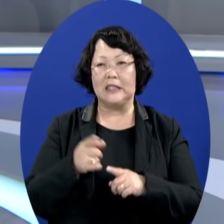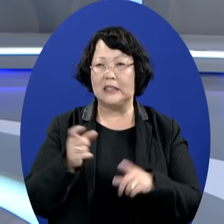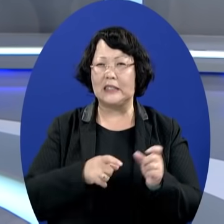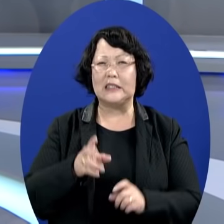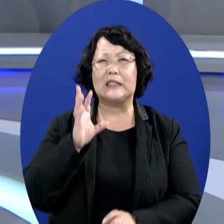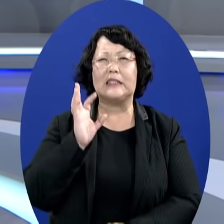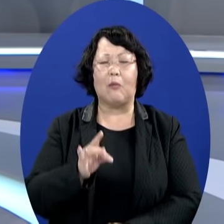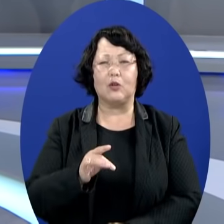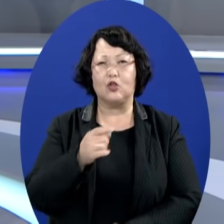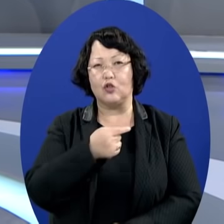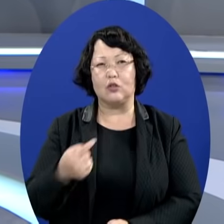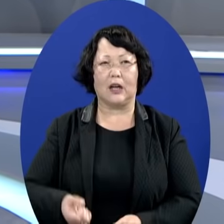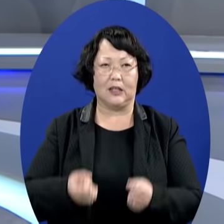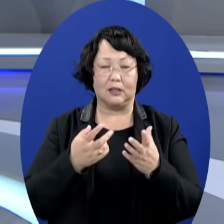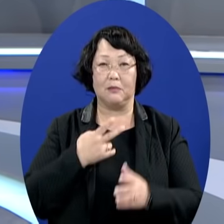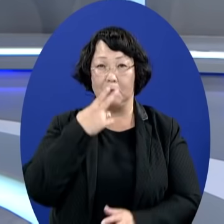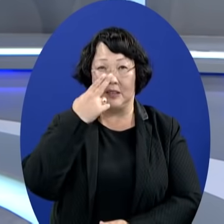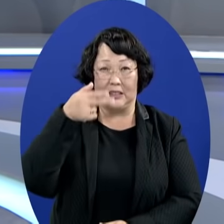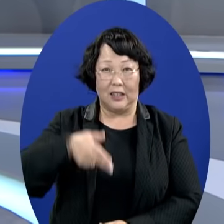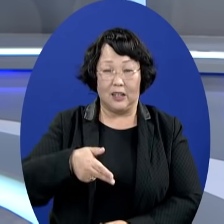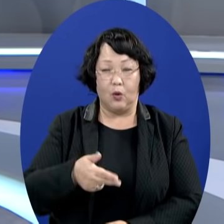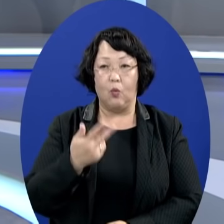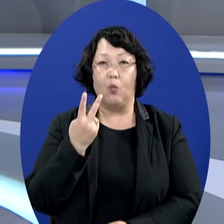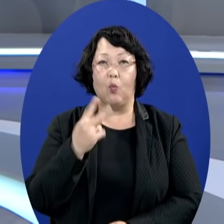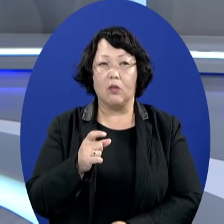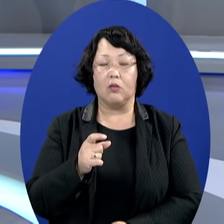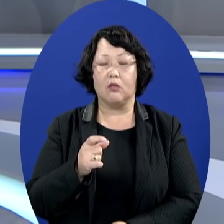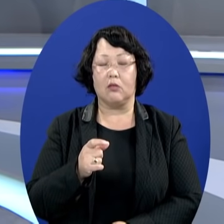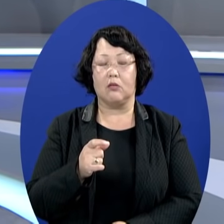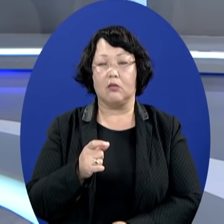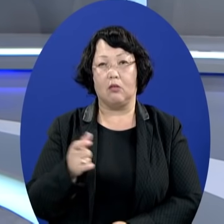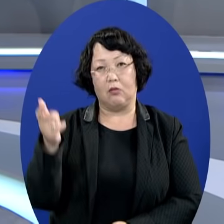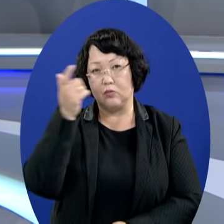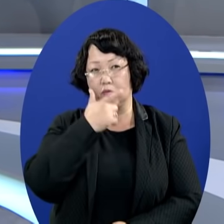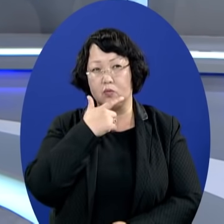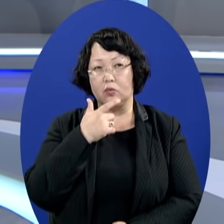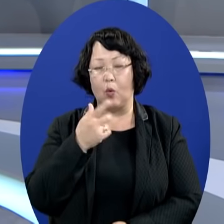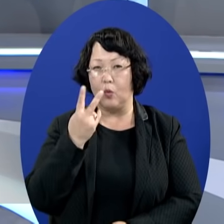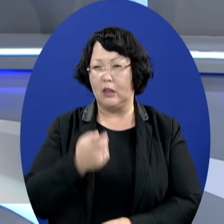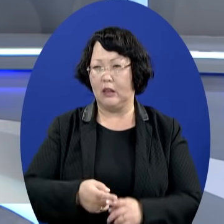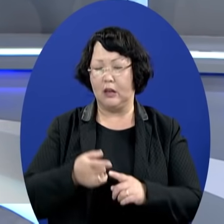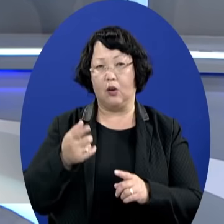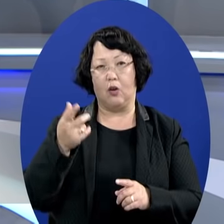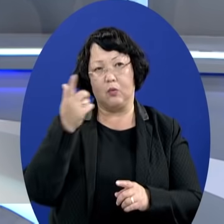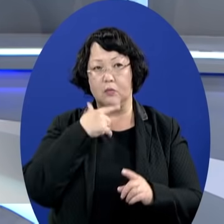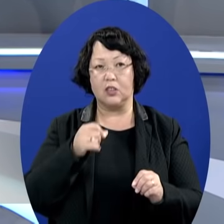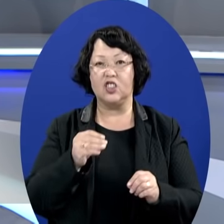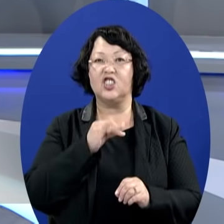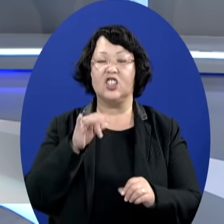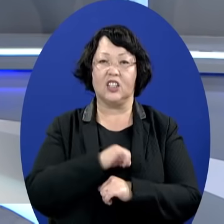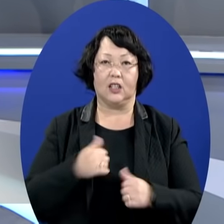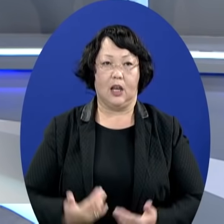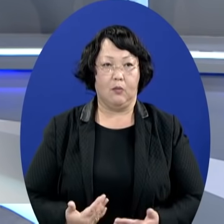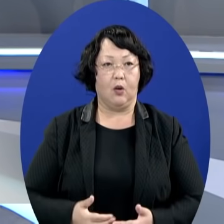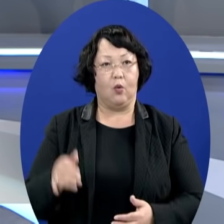авчирч байна гэдгээс эхлэе. Шатхууны үнэ яг энэ хомсдол бол өөрөө жирийн иргэдийн амьдралаас өрхийн амьдралаас хаваалаад улс орны макро эдийн